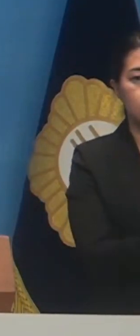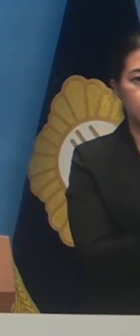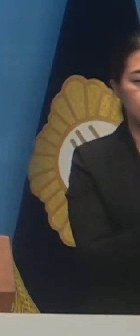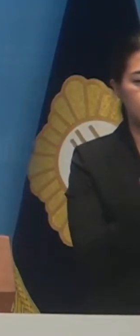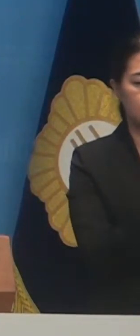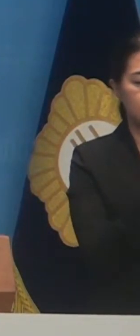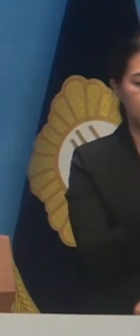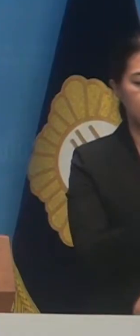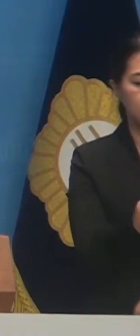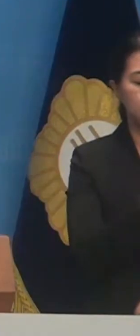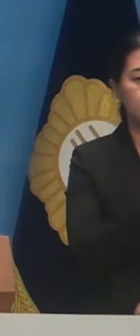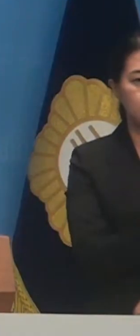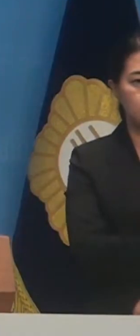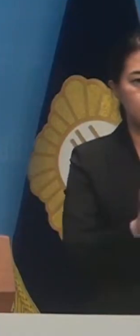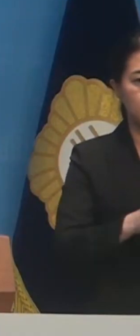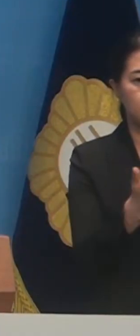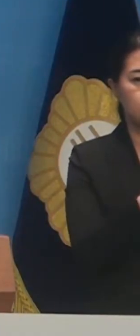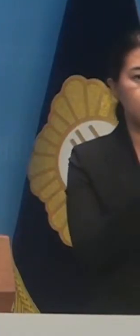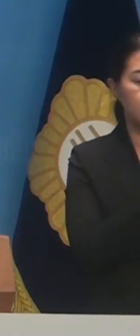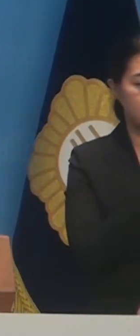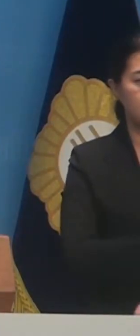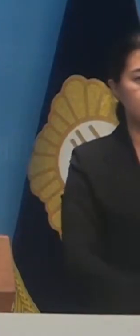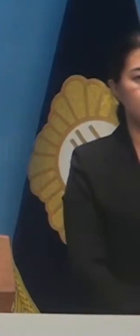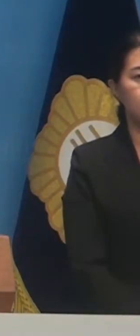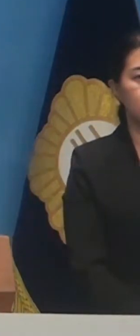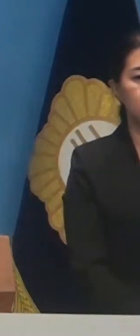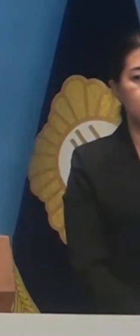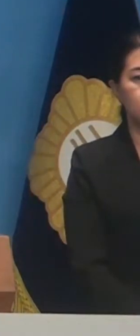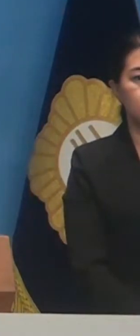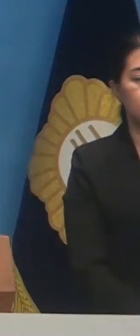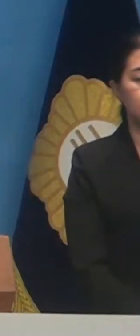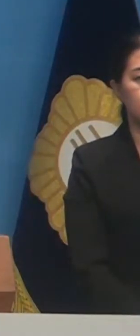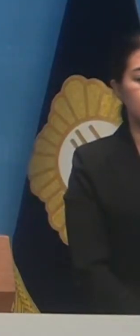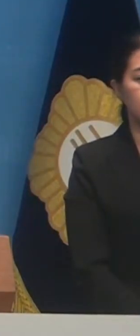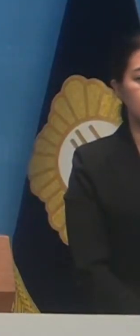더불어민주당 김현정 국회의원님 참석해주셨습니다.